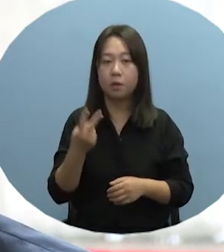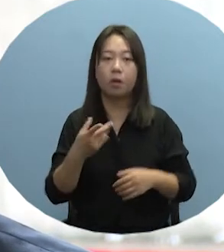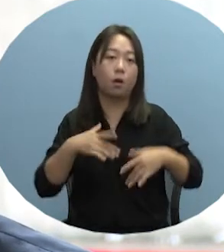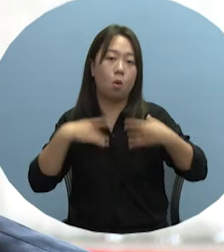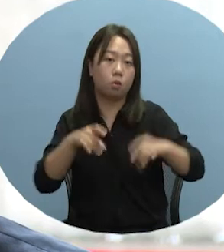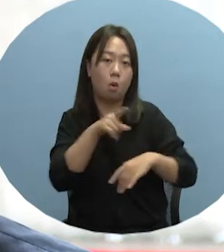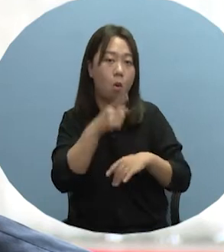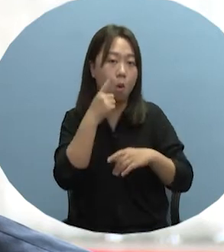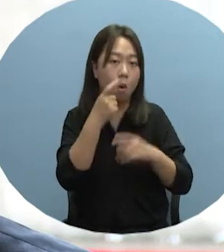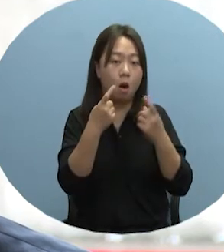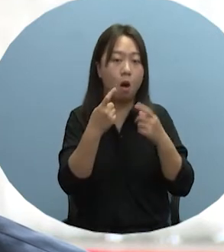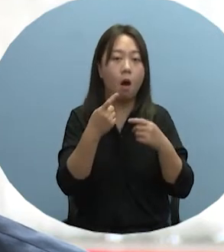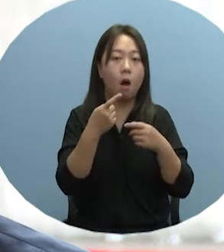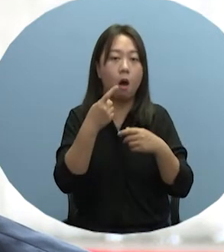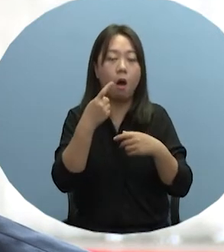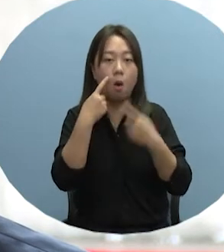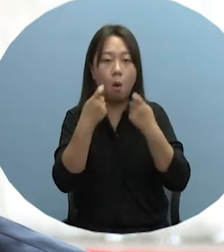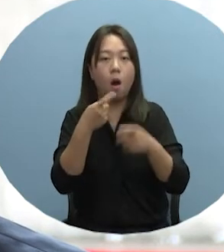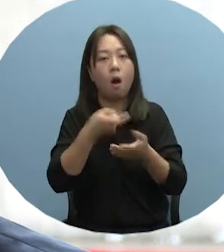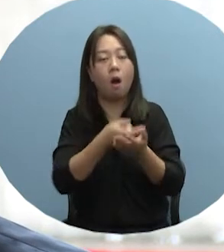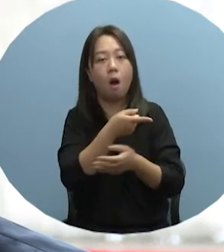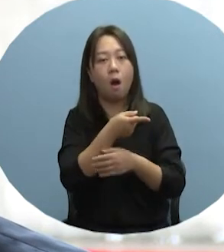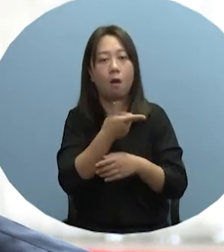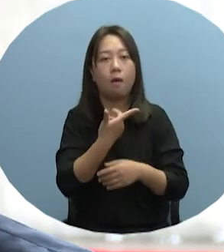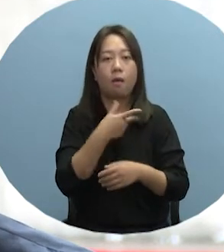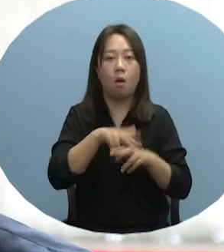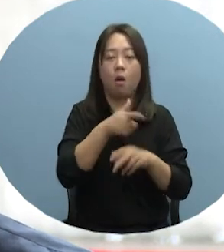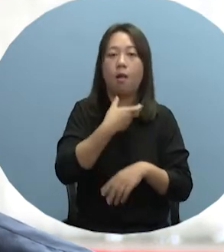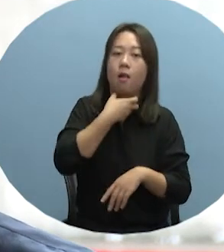龙虾在内地呢就变得非常之短缺。